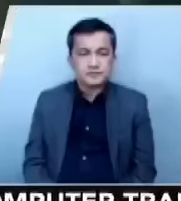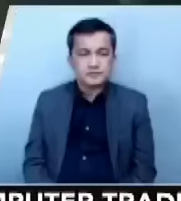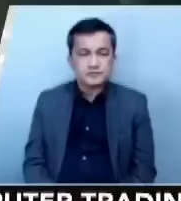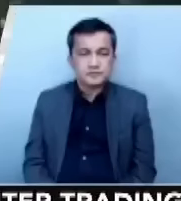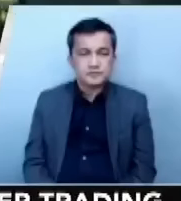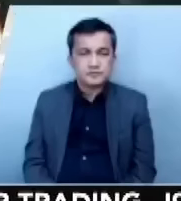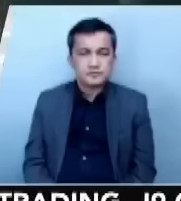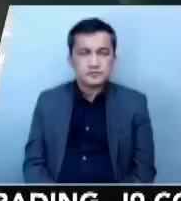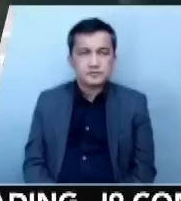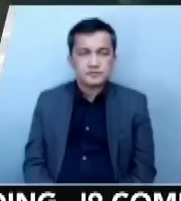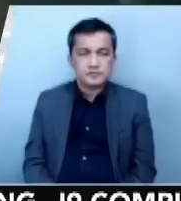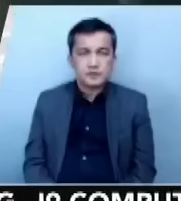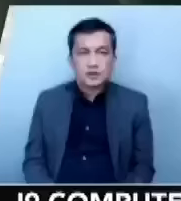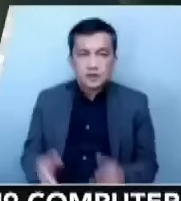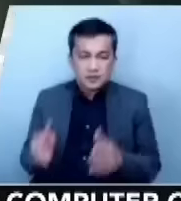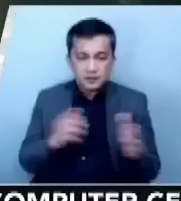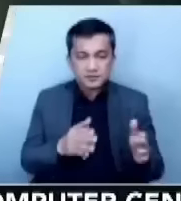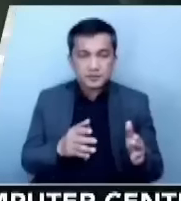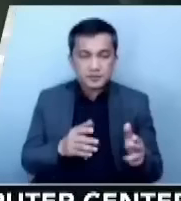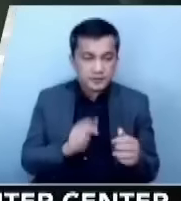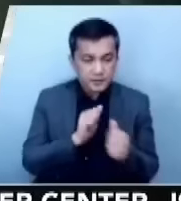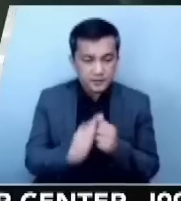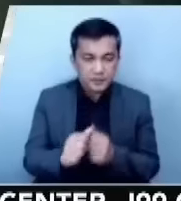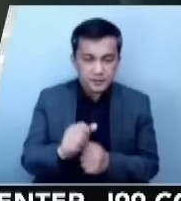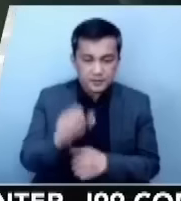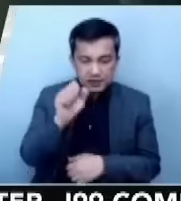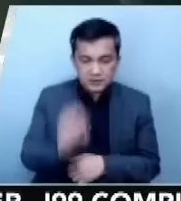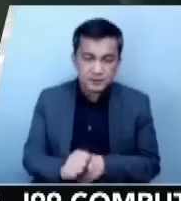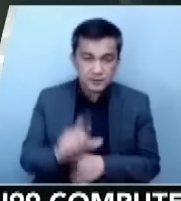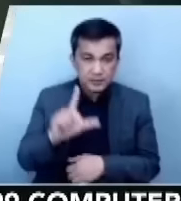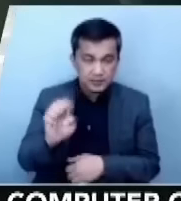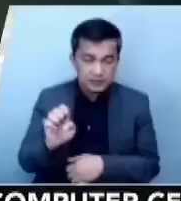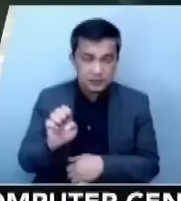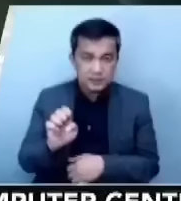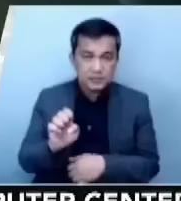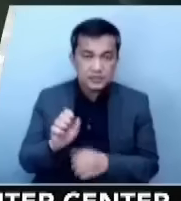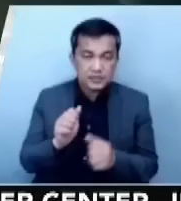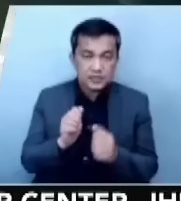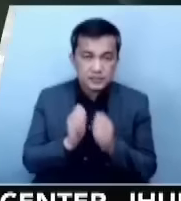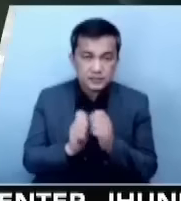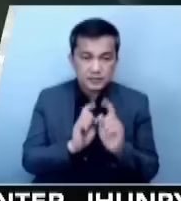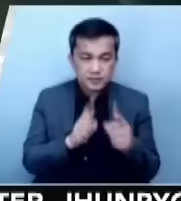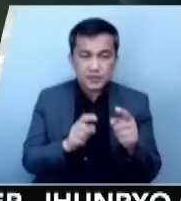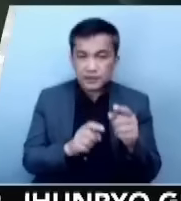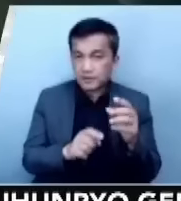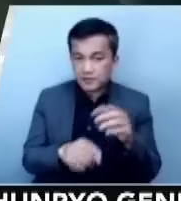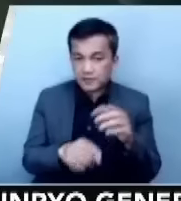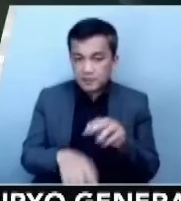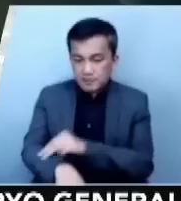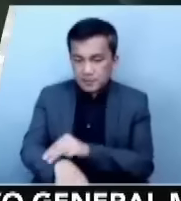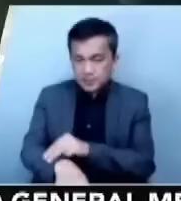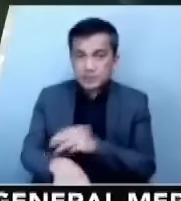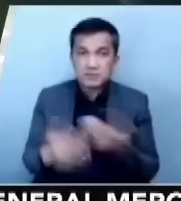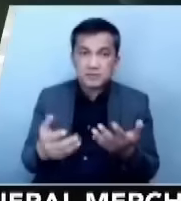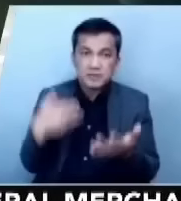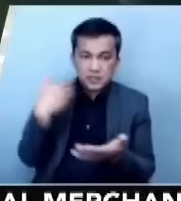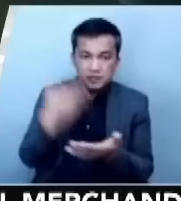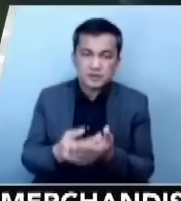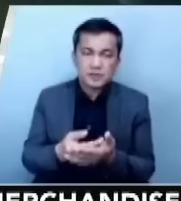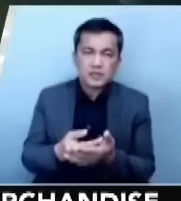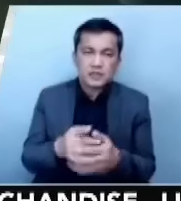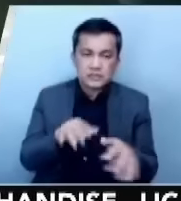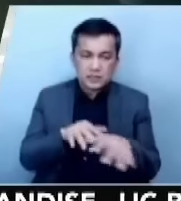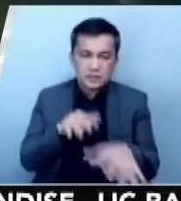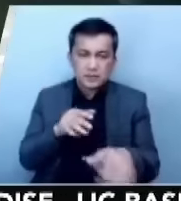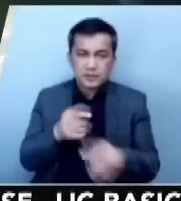Para naman sa mga dadaan dito sa may southbound lane ng EDSA papuntang Makati, ay baka abutan nyo yung matinding traffic mula Guadalupe hanggang Pasay Road dahil